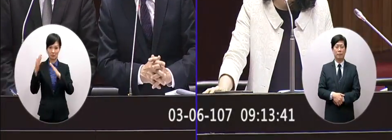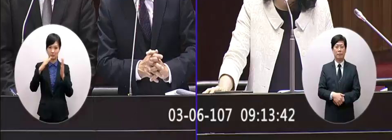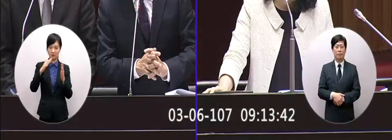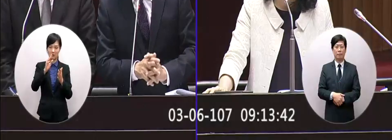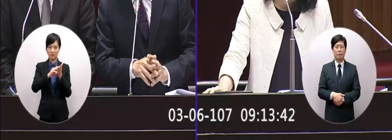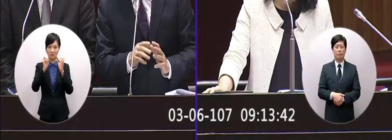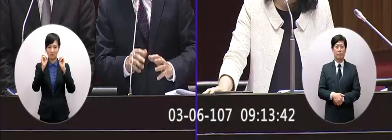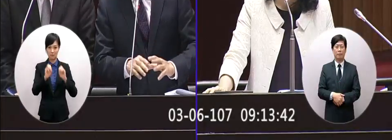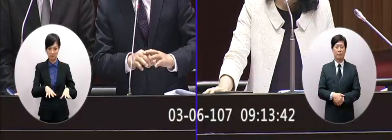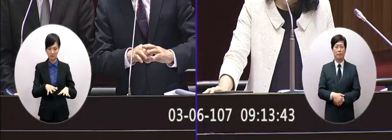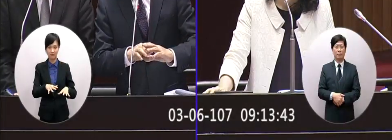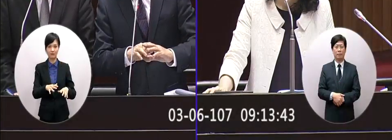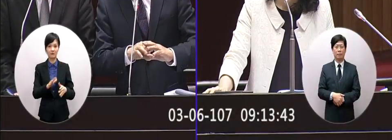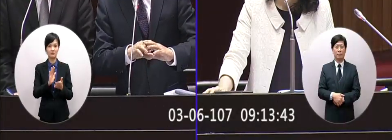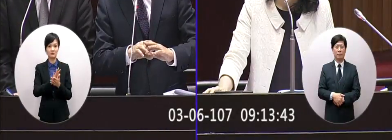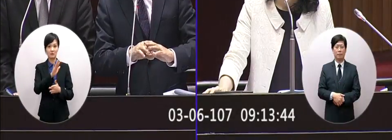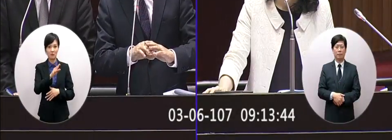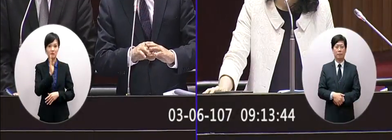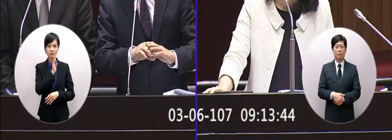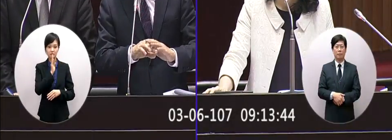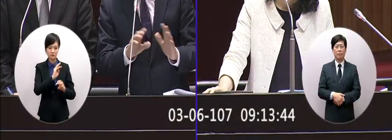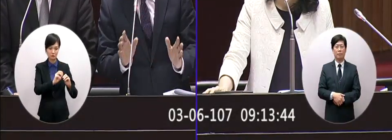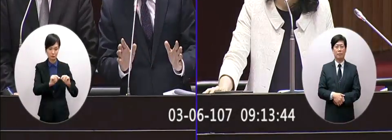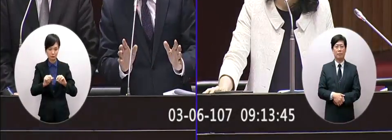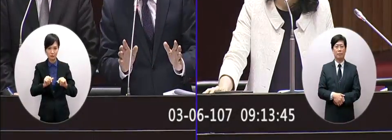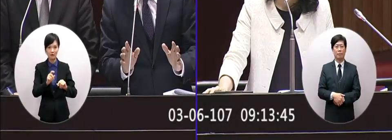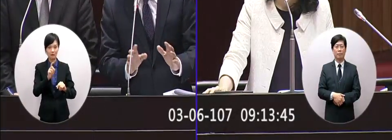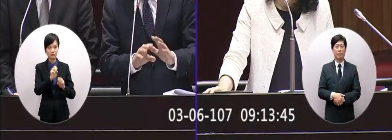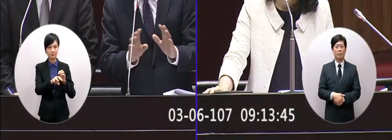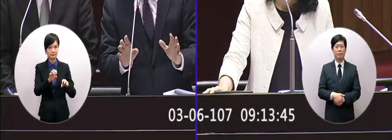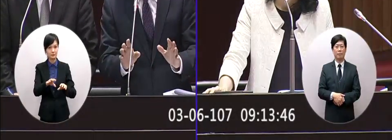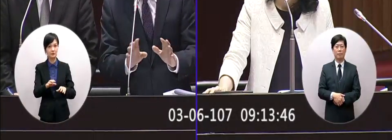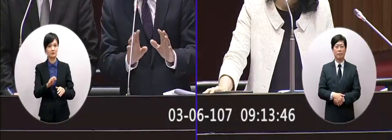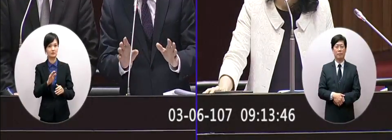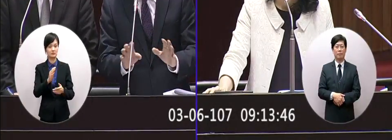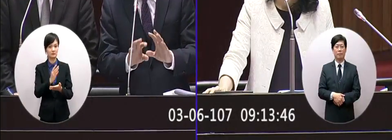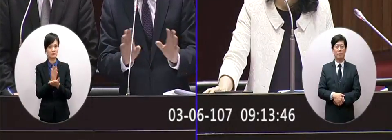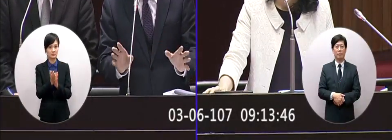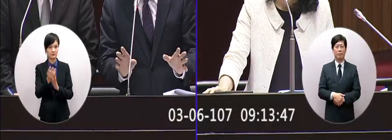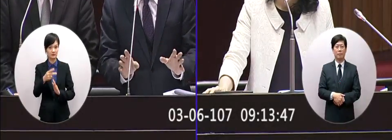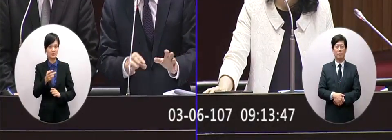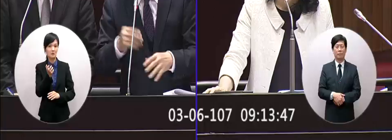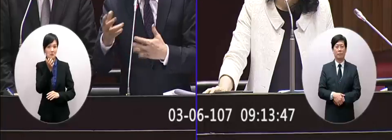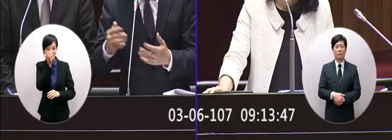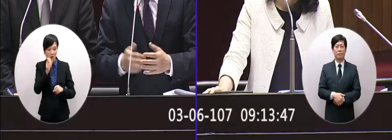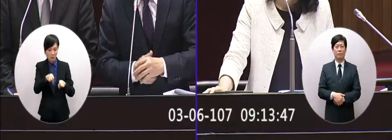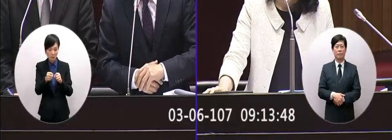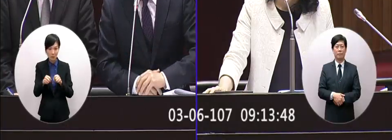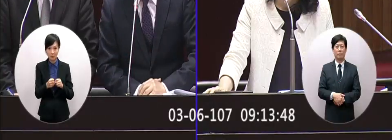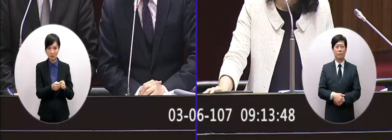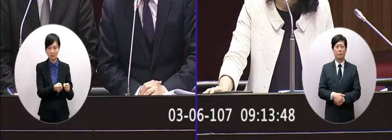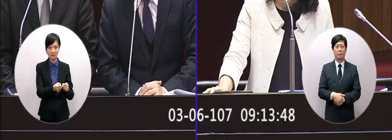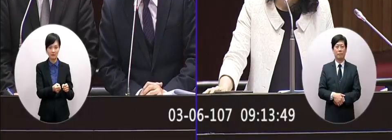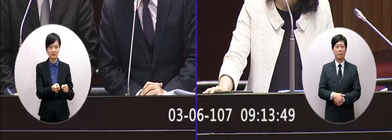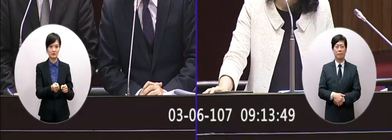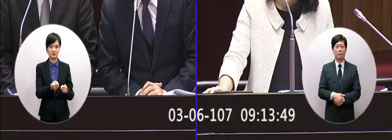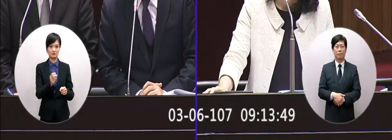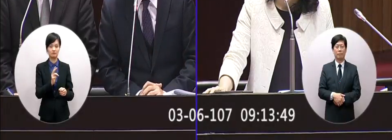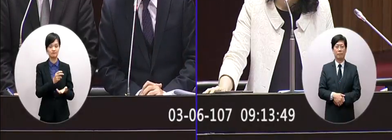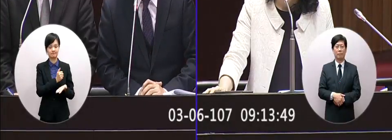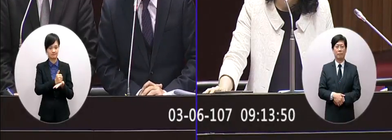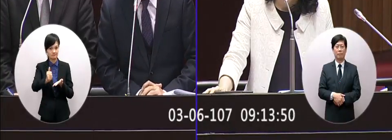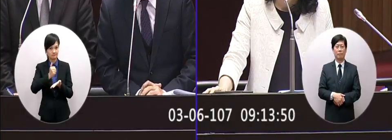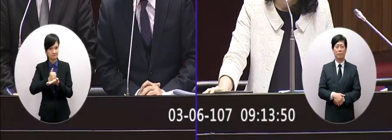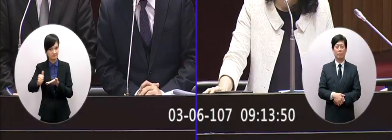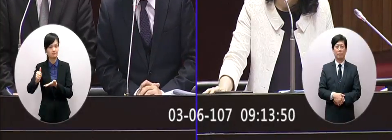哈， 这些还是说我们次级产品的这些大理石的产品，它坏了之后要送到水泥厂去